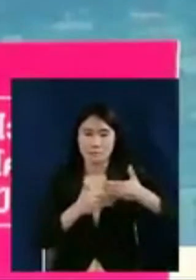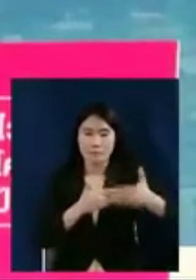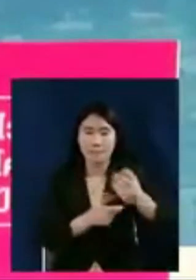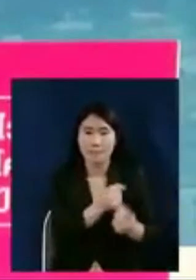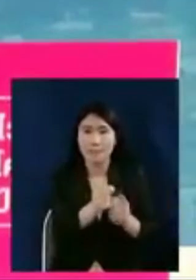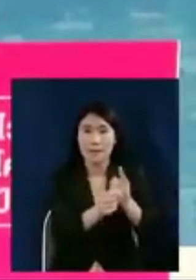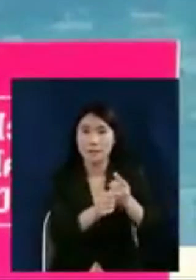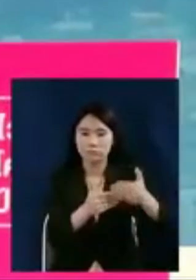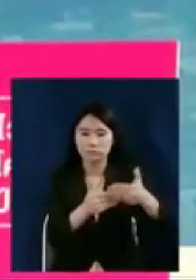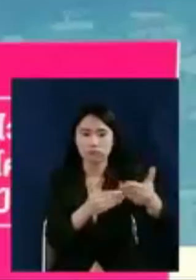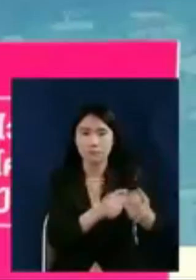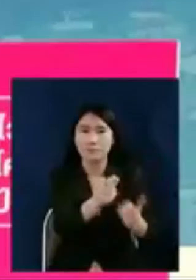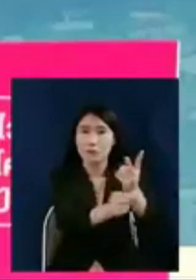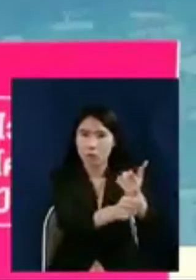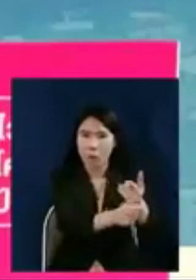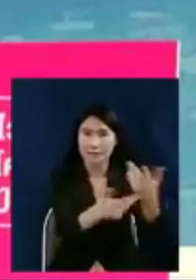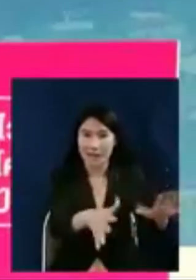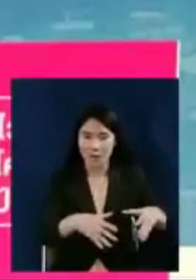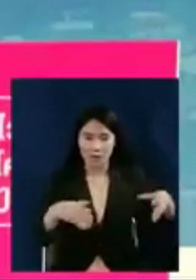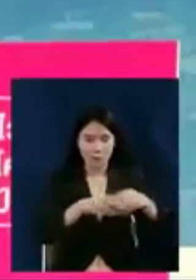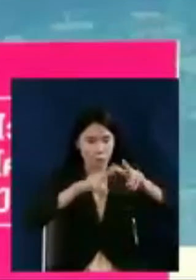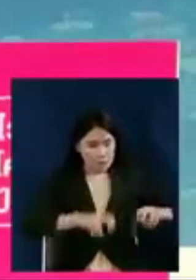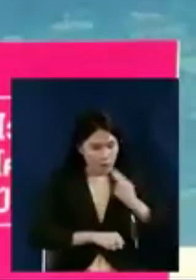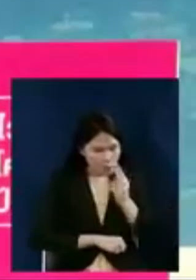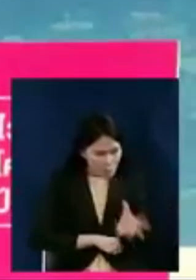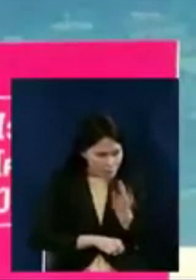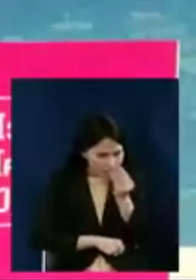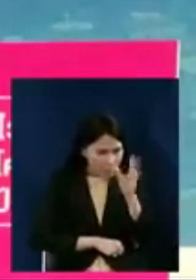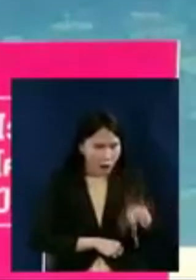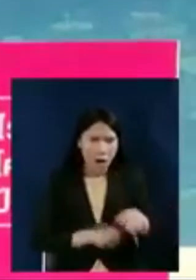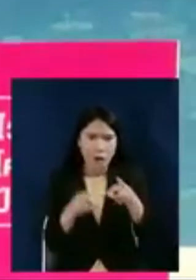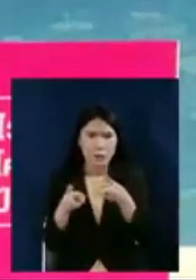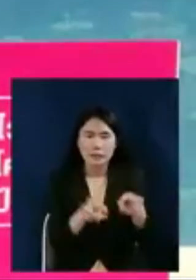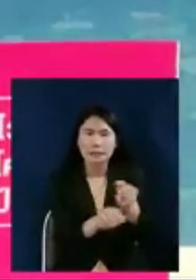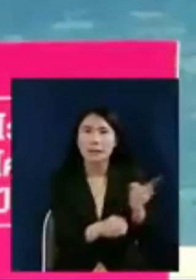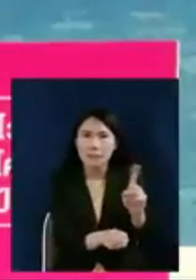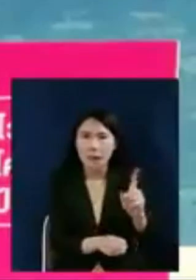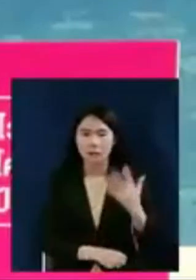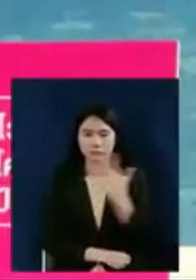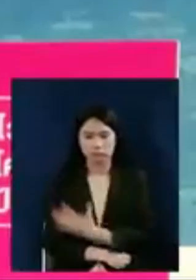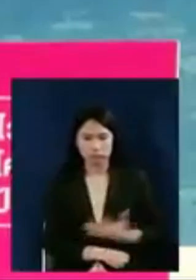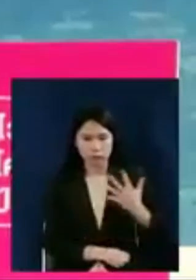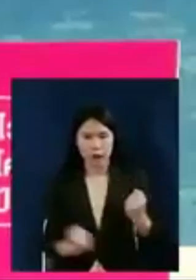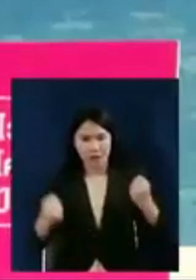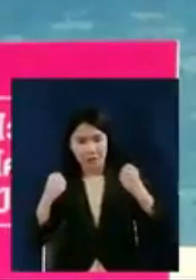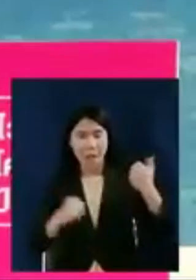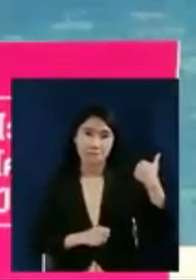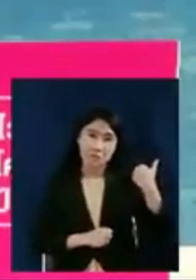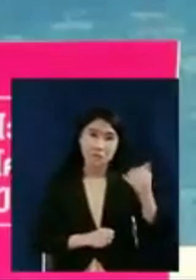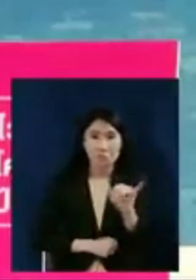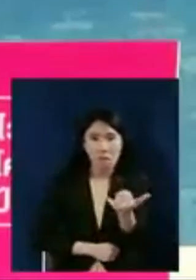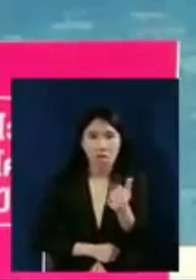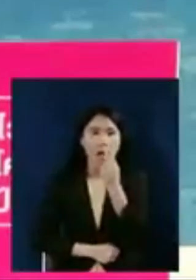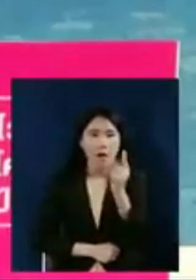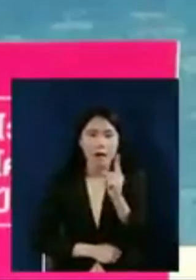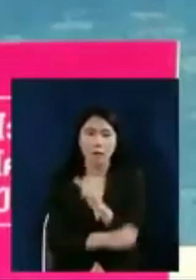มานั่นเองซึ่งวรรคเสียของกลุ่มนี้เนี่ยไม่ว่าจะเป็นของไฟเซอร์หรือ Motoหน้าถือเป็นแค่ตาวัคซีนที่ใช้เทคโนโลยี